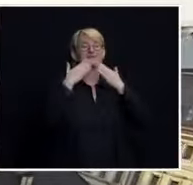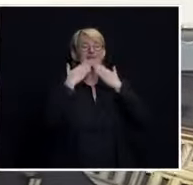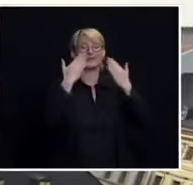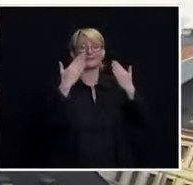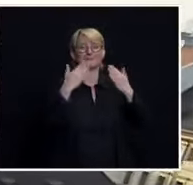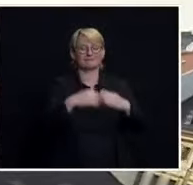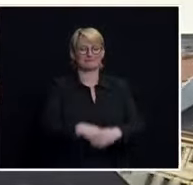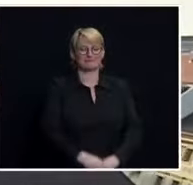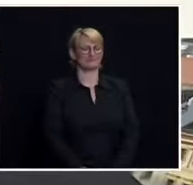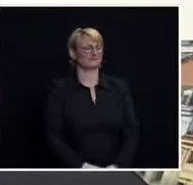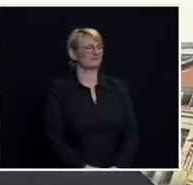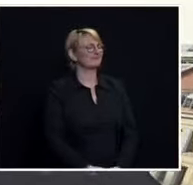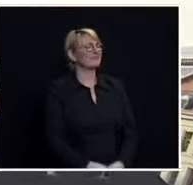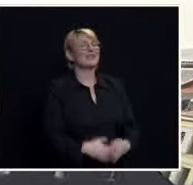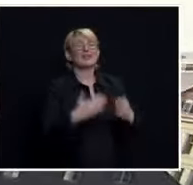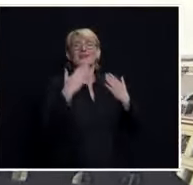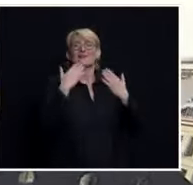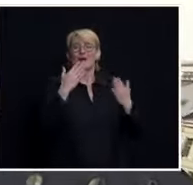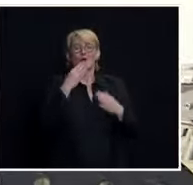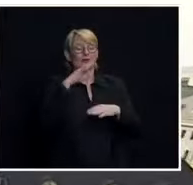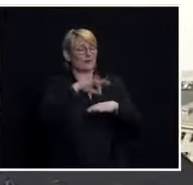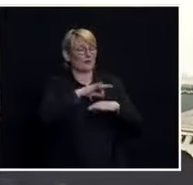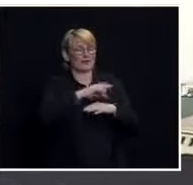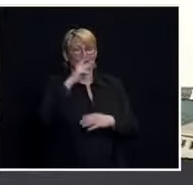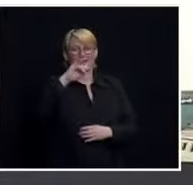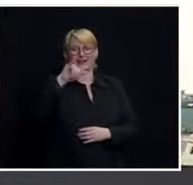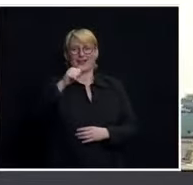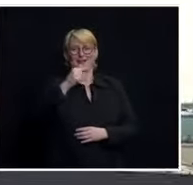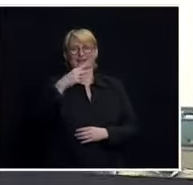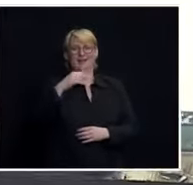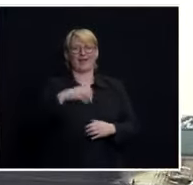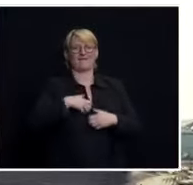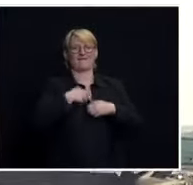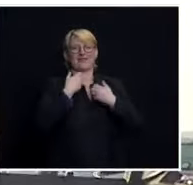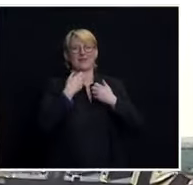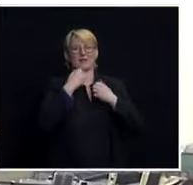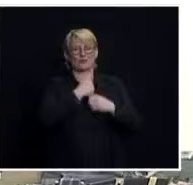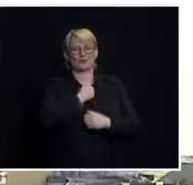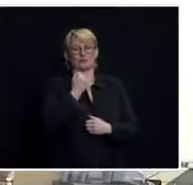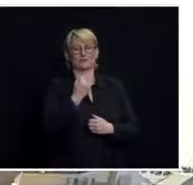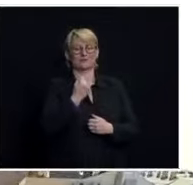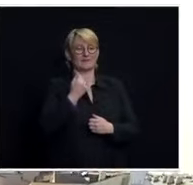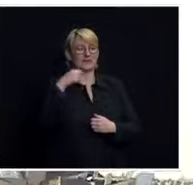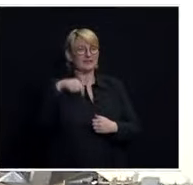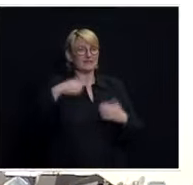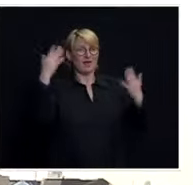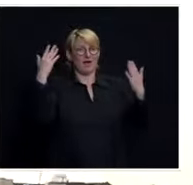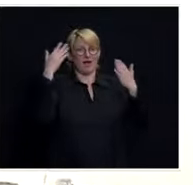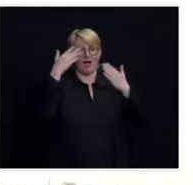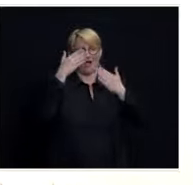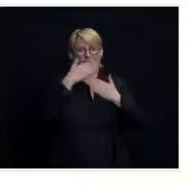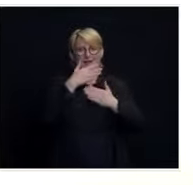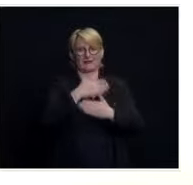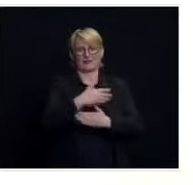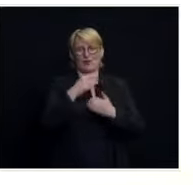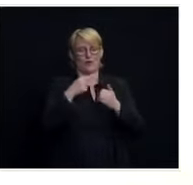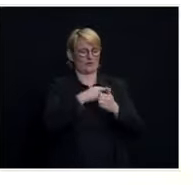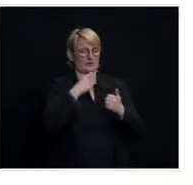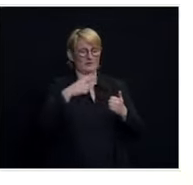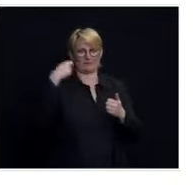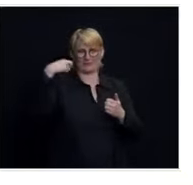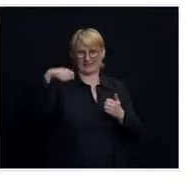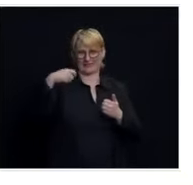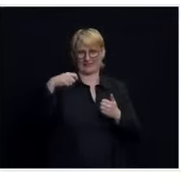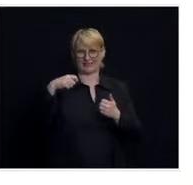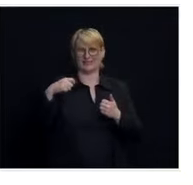Vielen Dank, Frau Dr. Katja Wildermuth. Im Lauf des Abends werden hier heute außerdem noch sprechen die